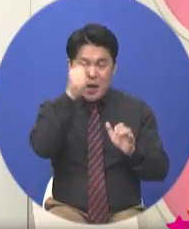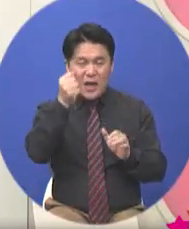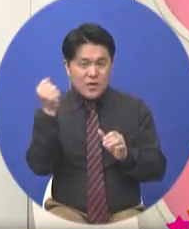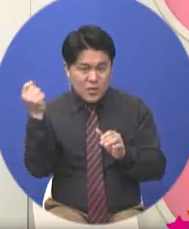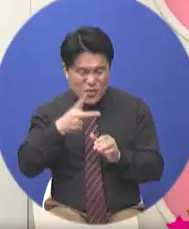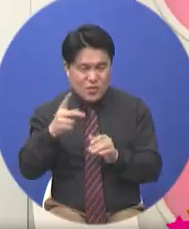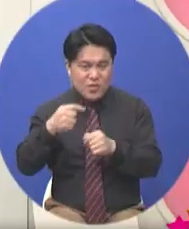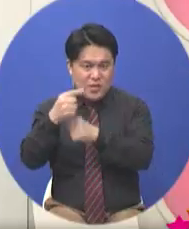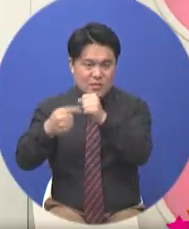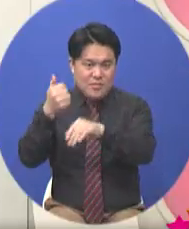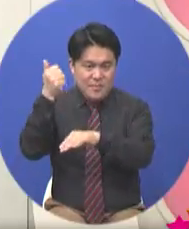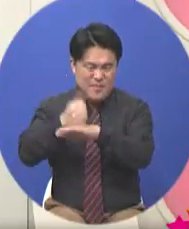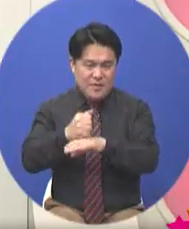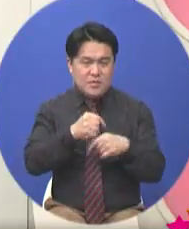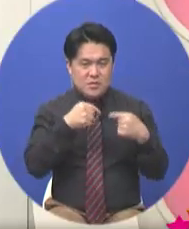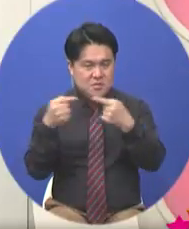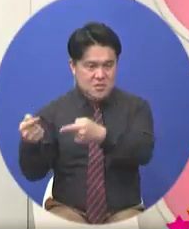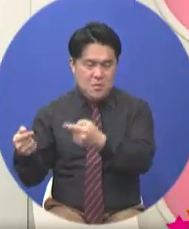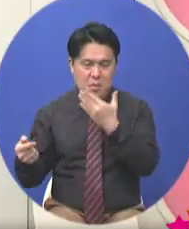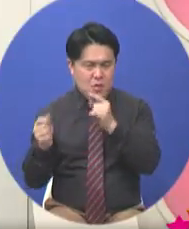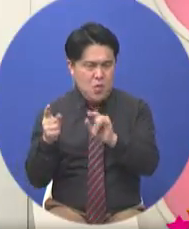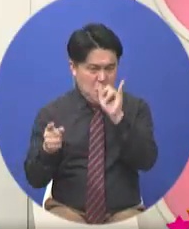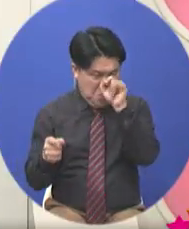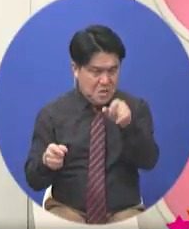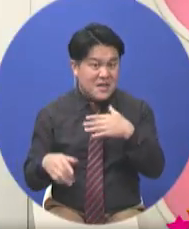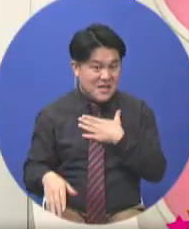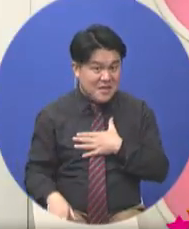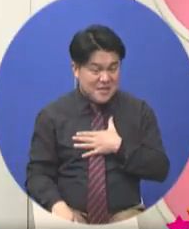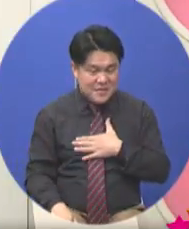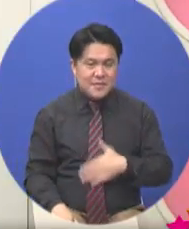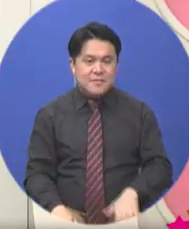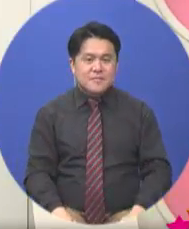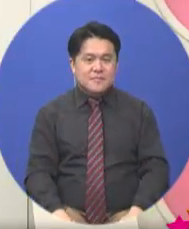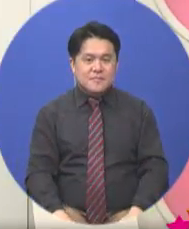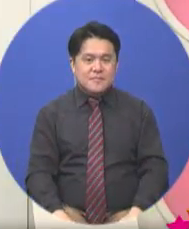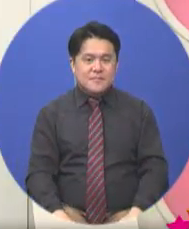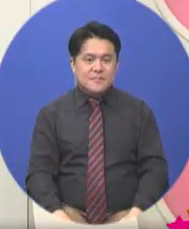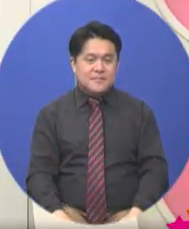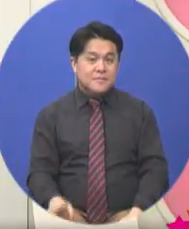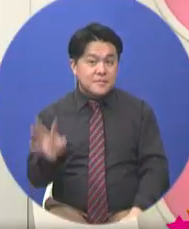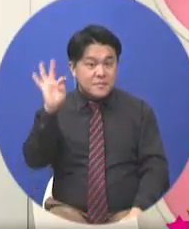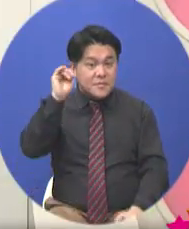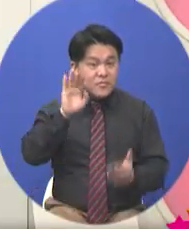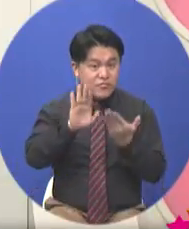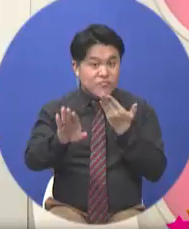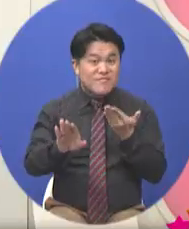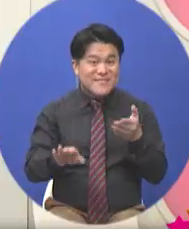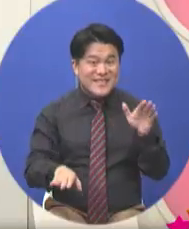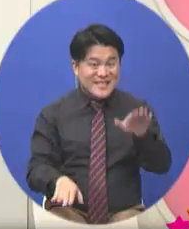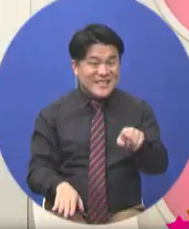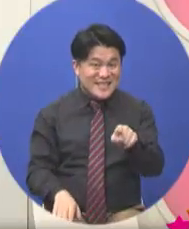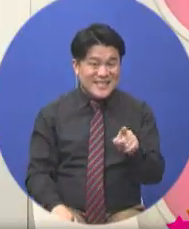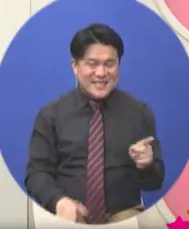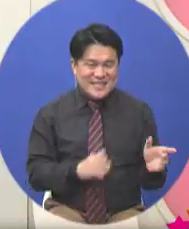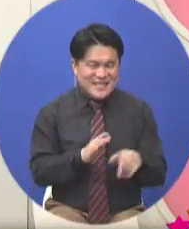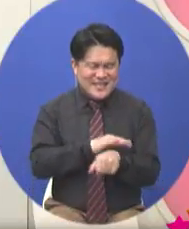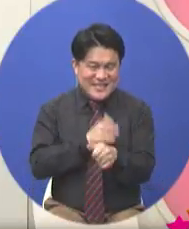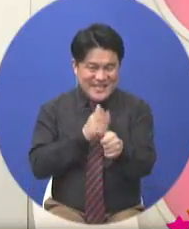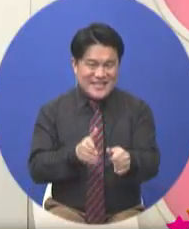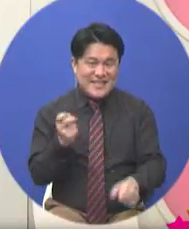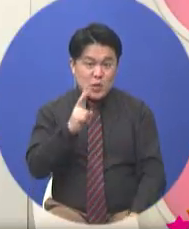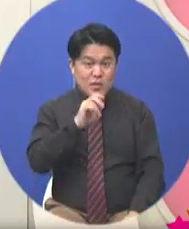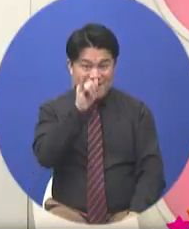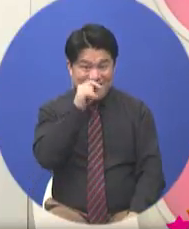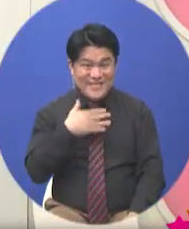준비 잘하시고. 또 12월이라 연말 결선도 있어요. 며칠 네, 안 남았지만 네. 예, 노래 연습